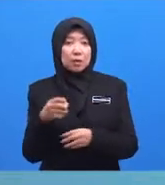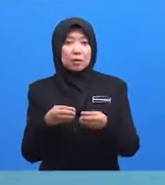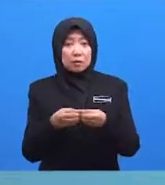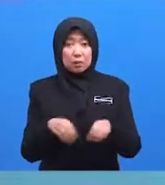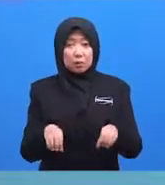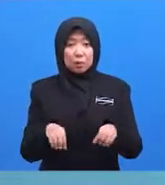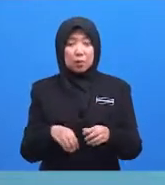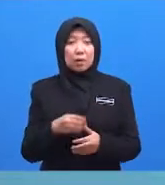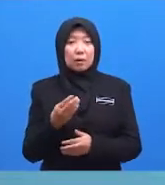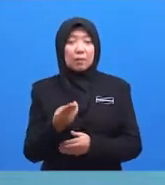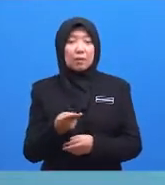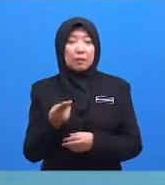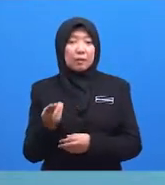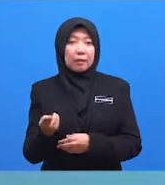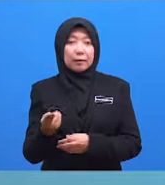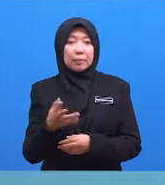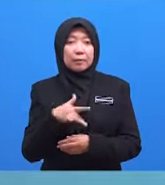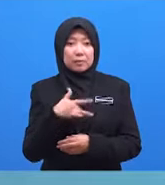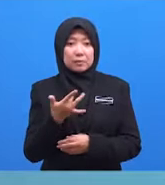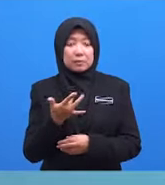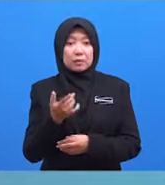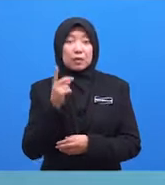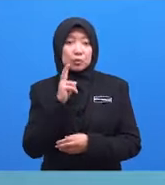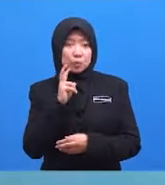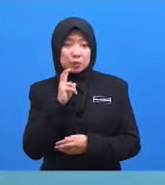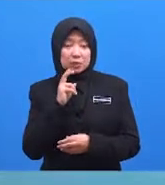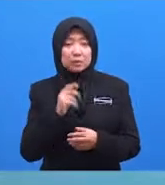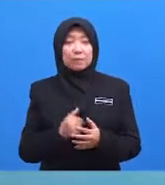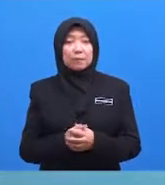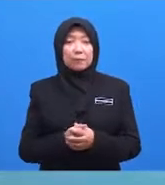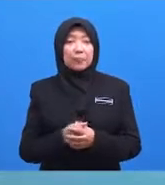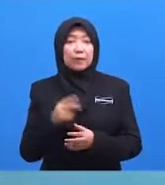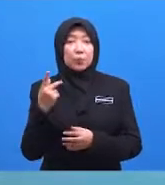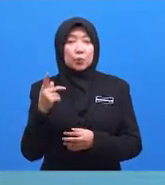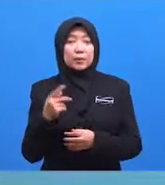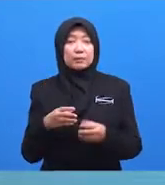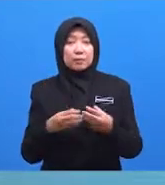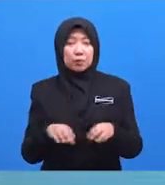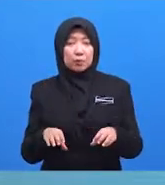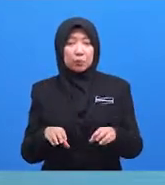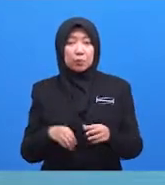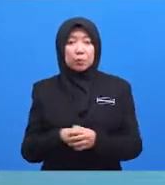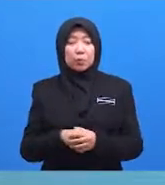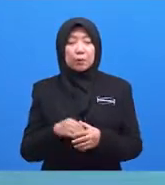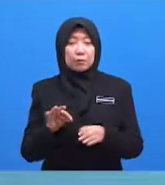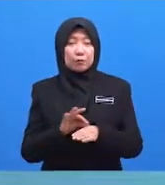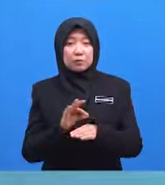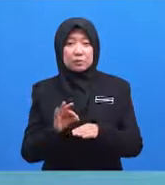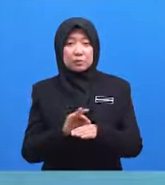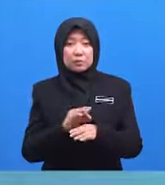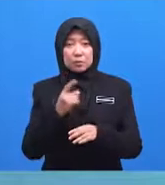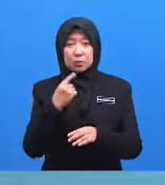bahan perasa dan cuka. Kuning telur berfungsi sebagai bahan yang membantu